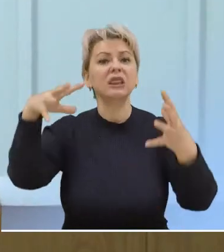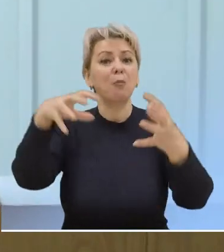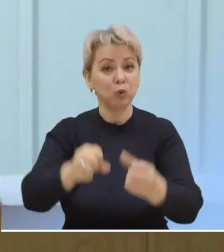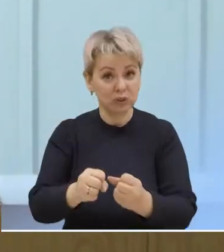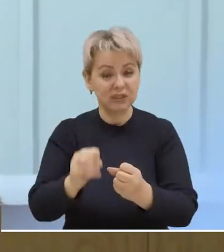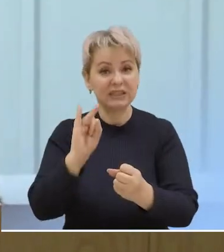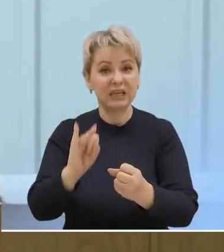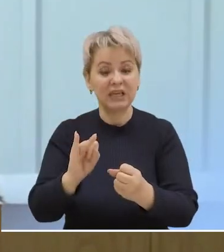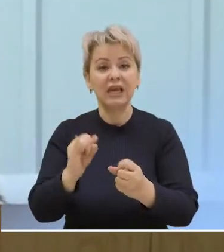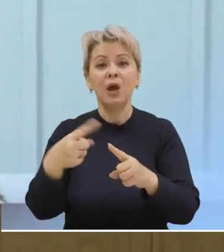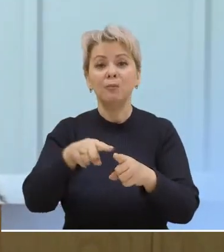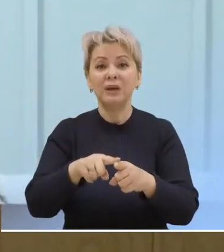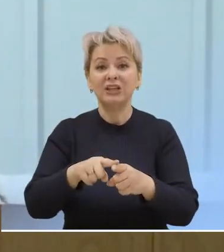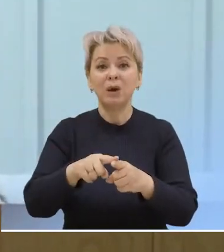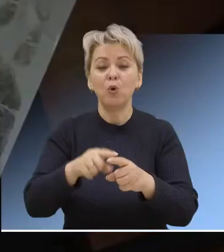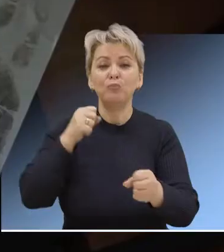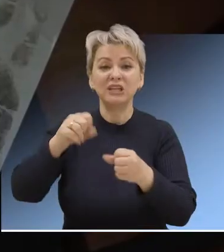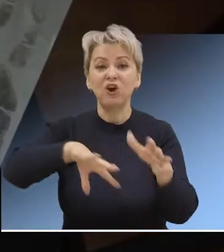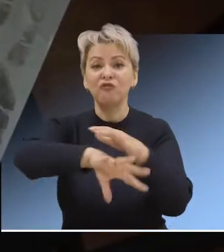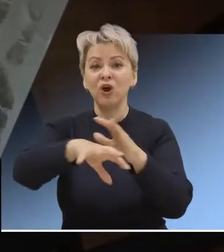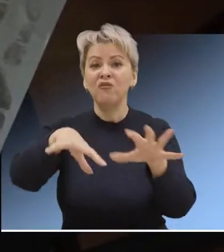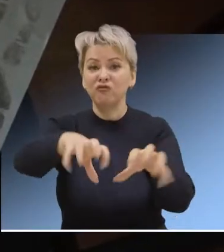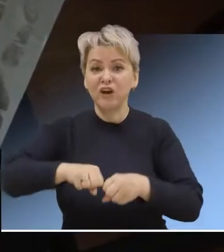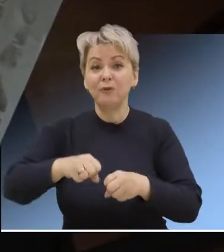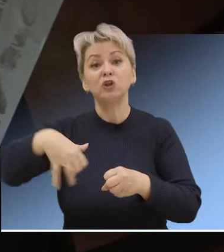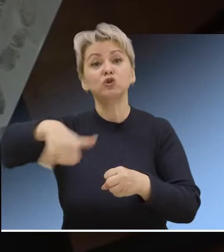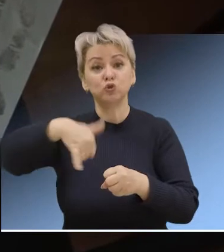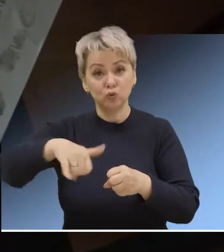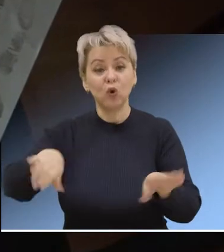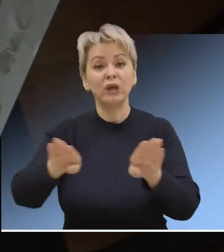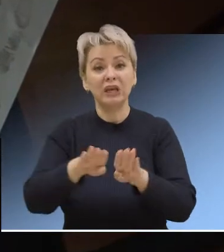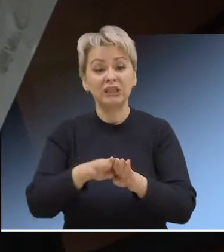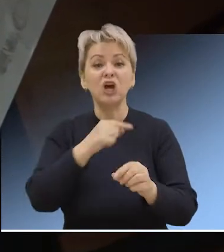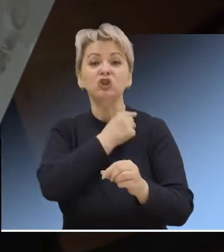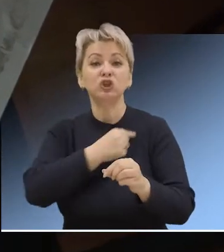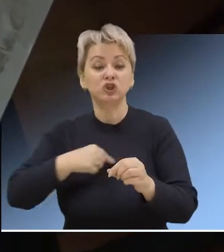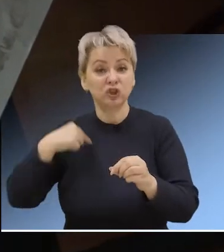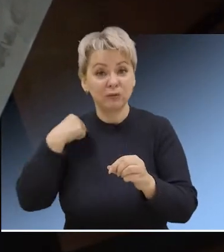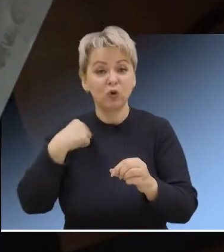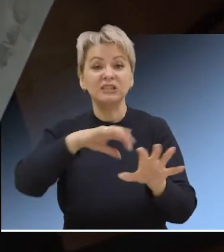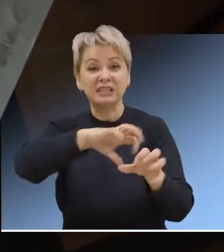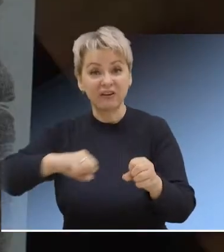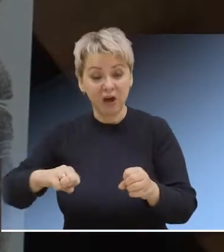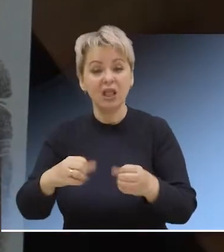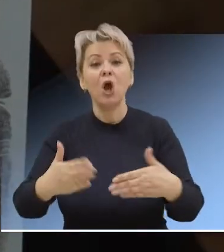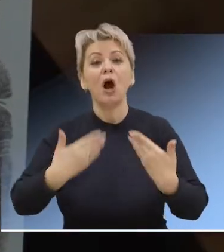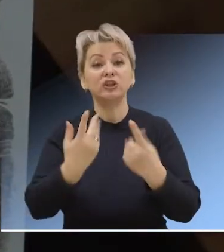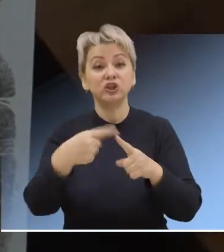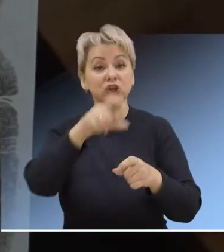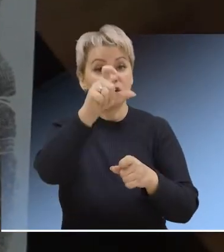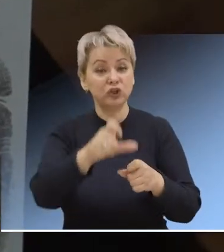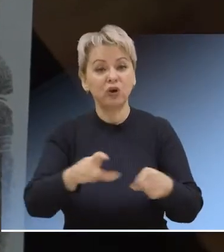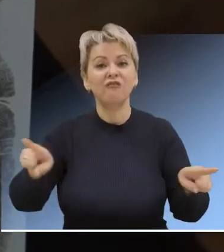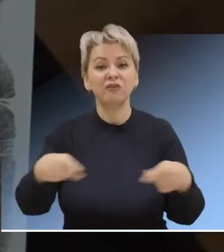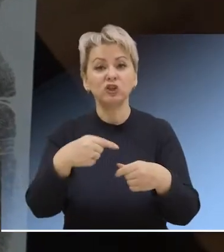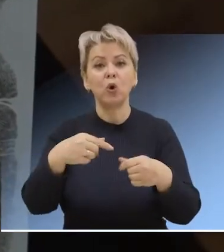неизвестный, набросился на свою жертву, применяя при этом физическую силу, и вырвал из рук сумку, а также сорвал с шеи мужчины цепочку. В